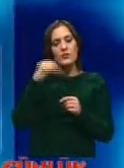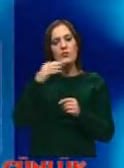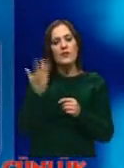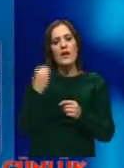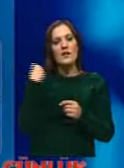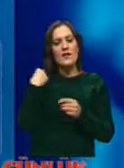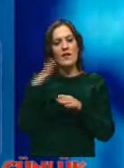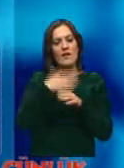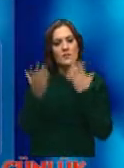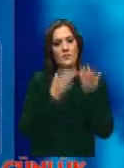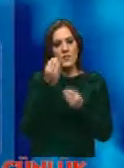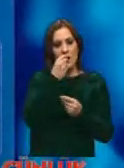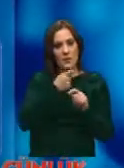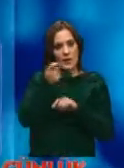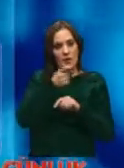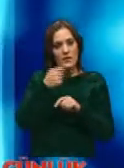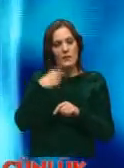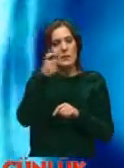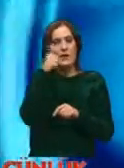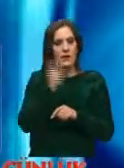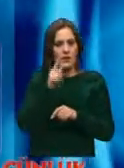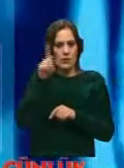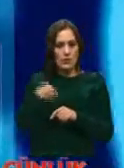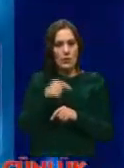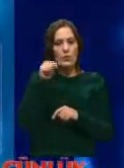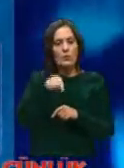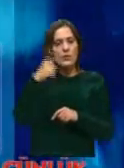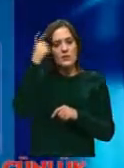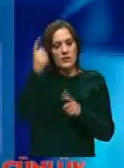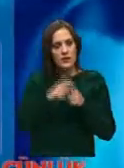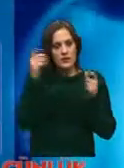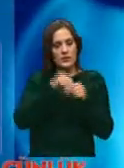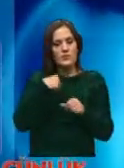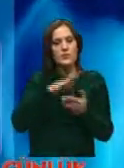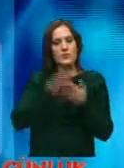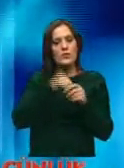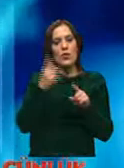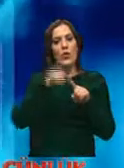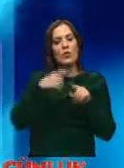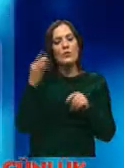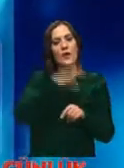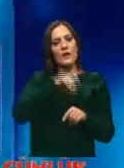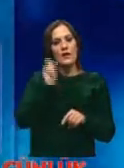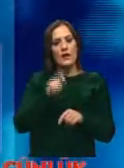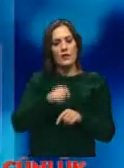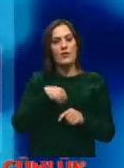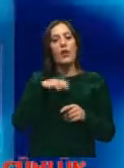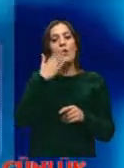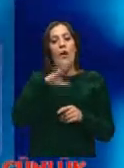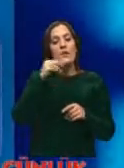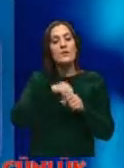taze ve yavaş pişirilmiş yiyecekleri yedirmeye özen gösteriyorlar. Bu da zeka gelişimi üzerinde olumlu etki yaratıyor.